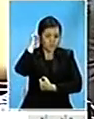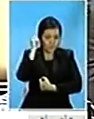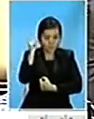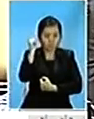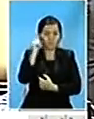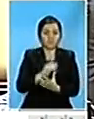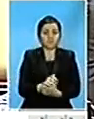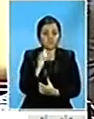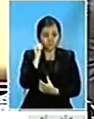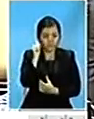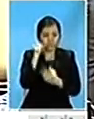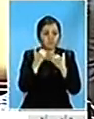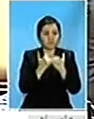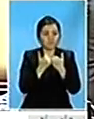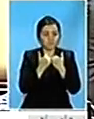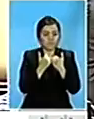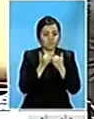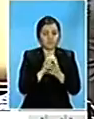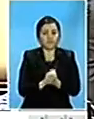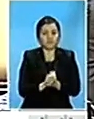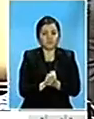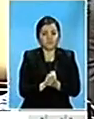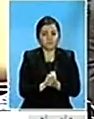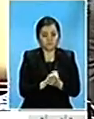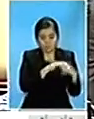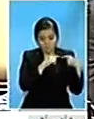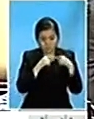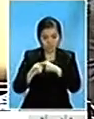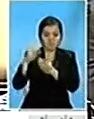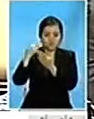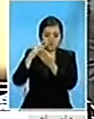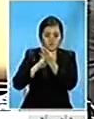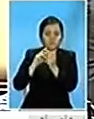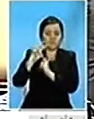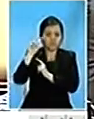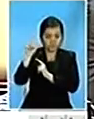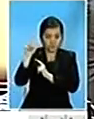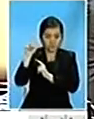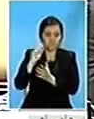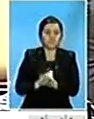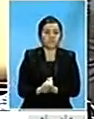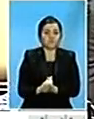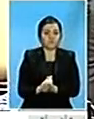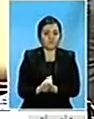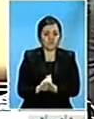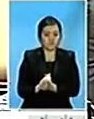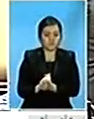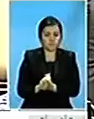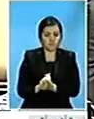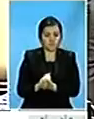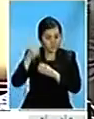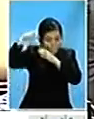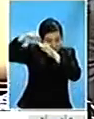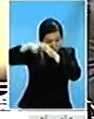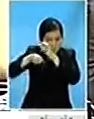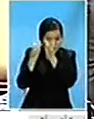ใจก่อนที่จะได้เข้าไปอภิปรายในวาระที่2ซึ่งจะเป็นการลงในรายละเอียดของงบประ